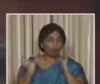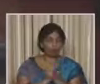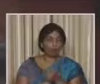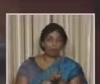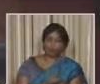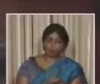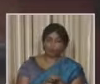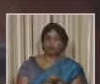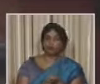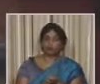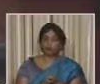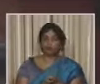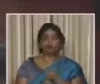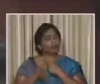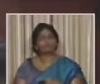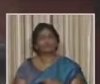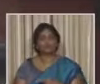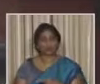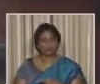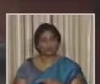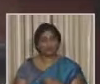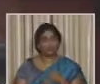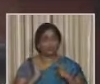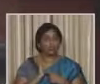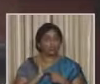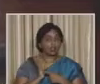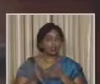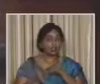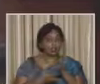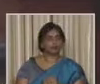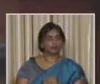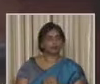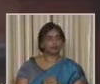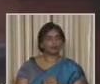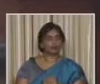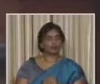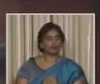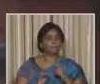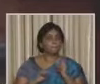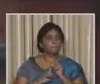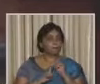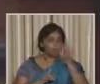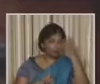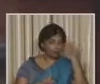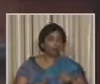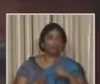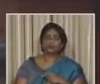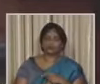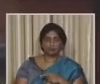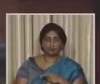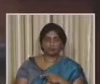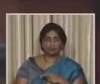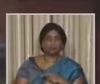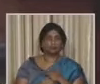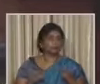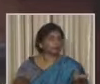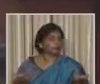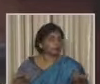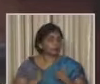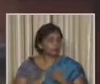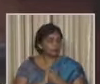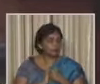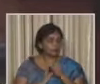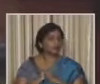தென்னக்கோன் கடத்தி தாக்கப்பட்டது அரசியல், தாஜுதீன் படுகொலை அரசியல், பரராஜ சிங்கம் படுகொலை அரசியல். அப்படியானால்